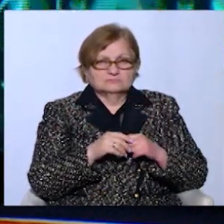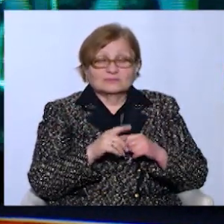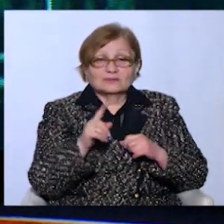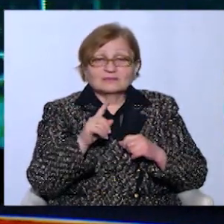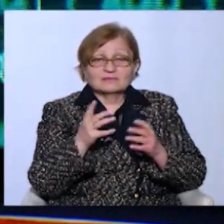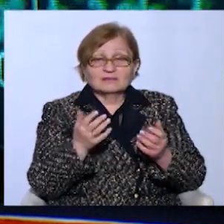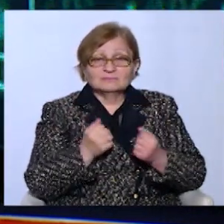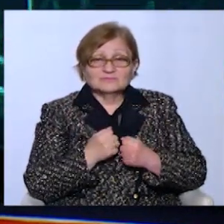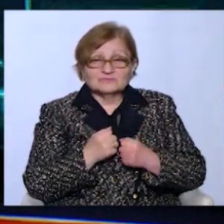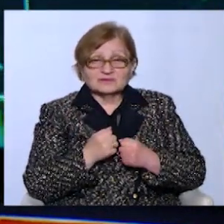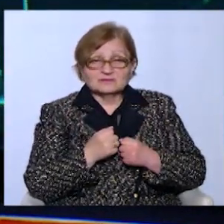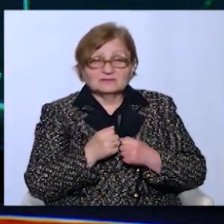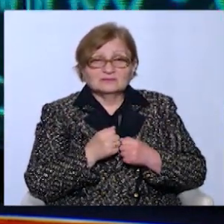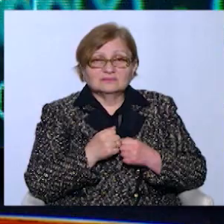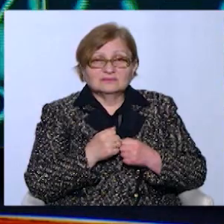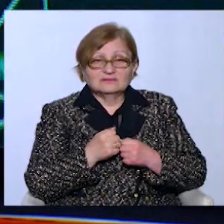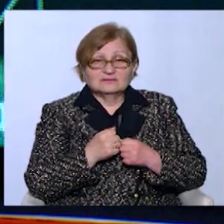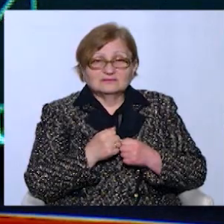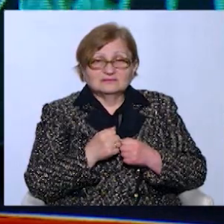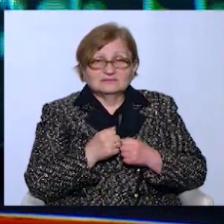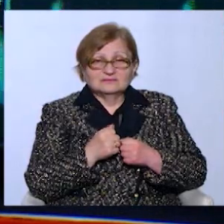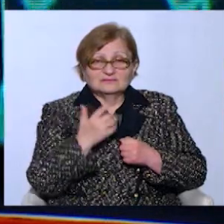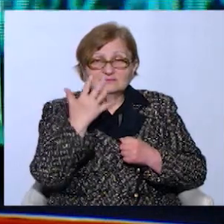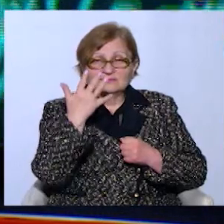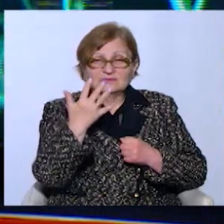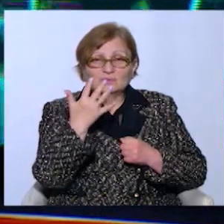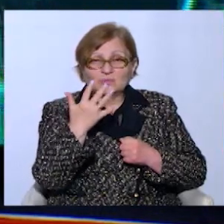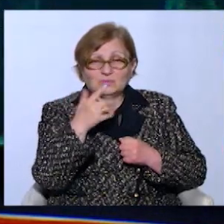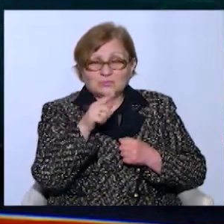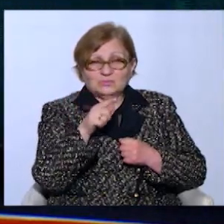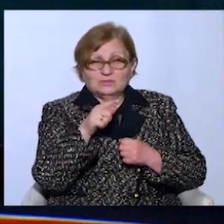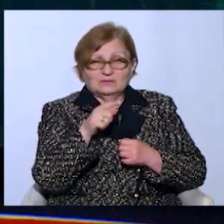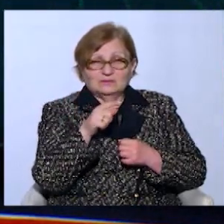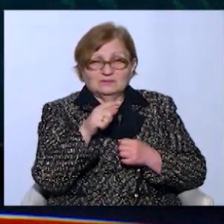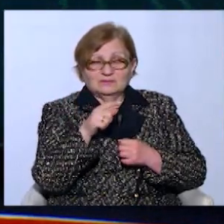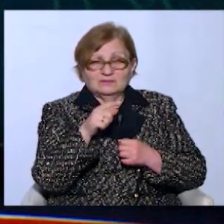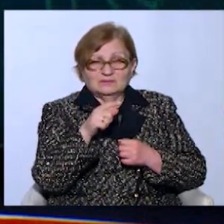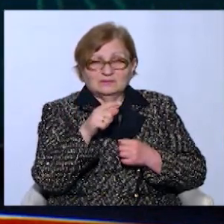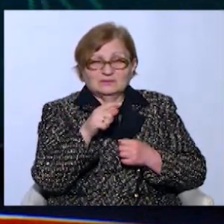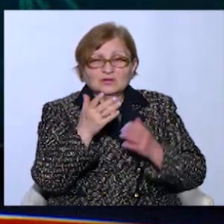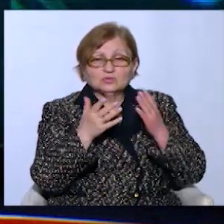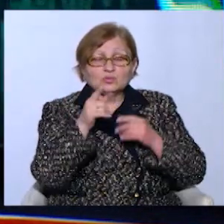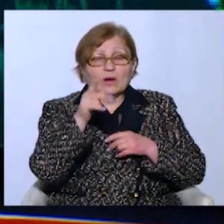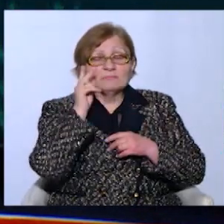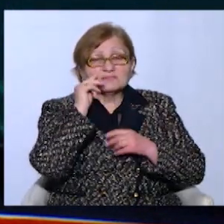მივიღებ ნაშსო თუ 5-ით ამ რიცხვს გავყოფო